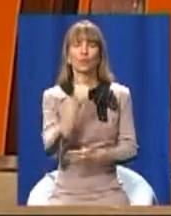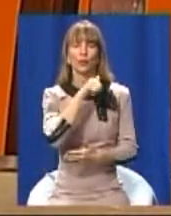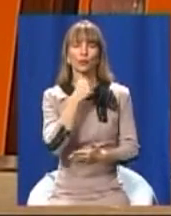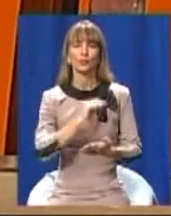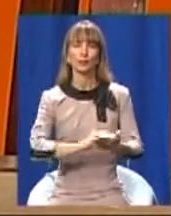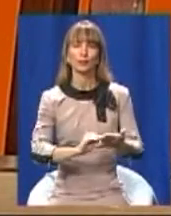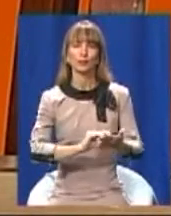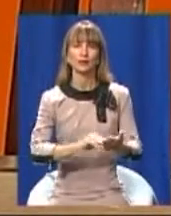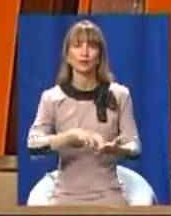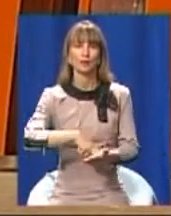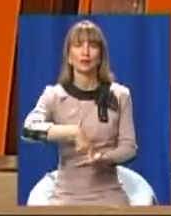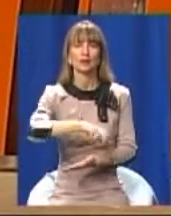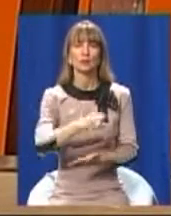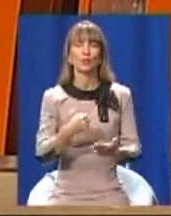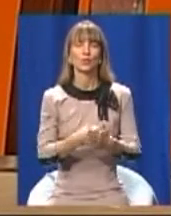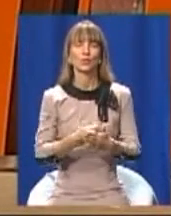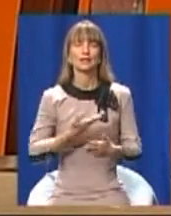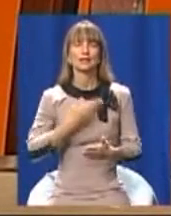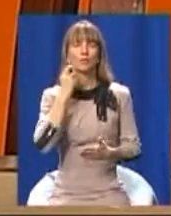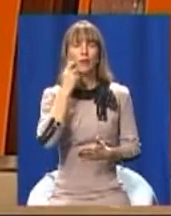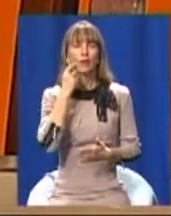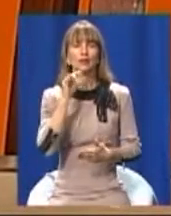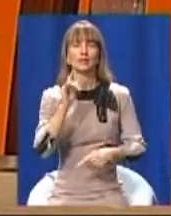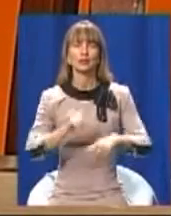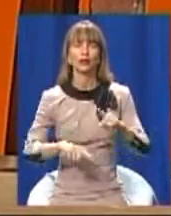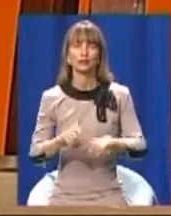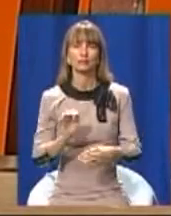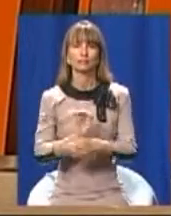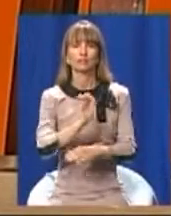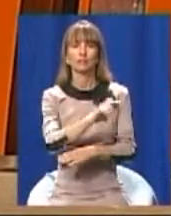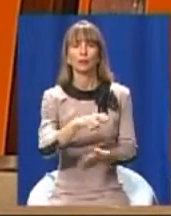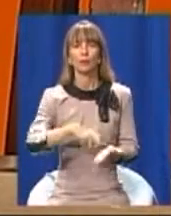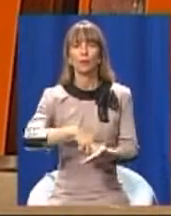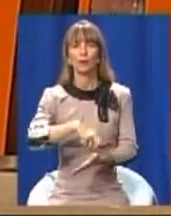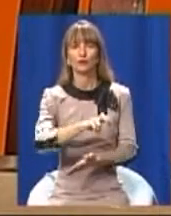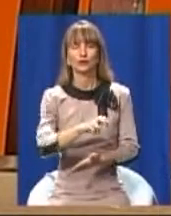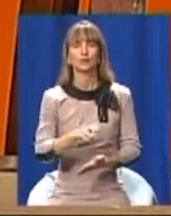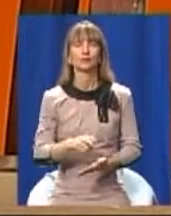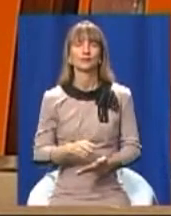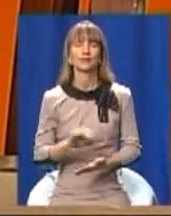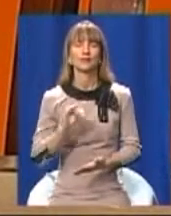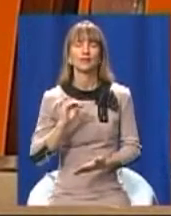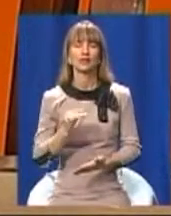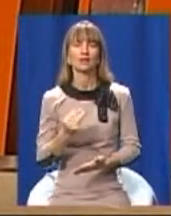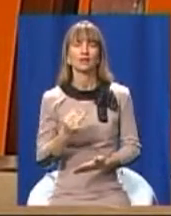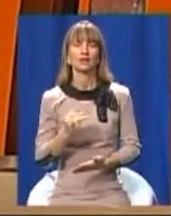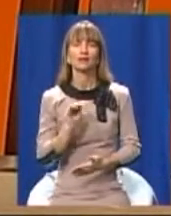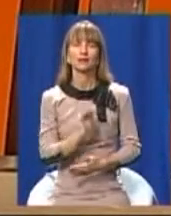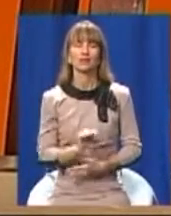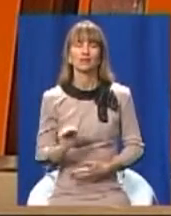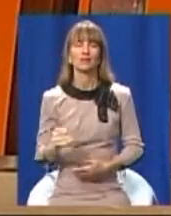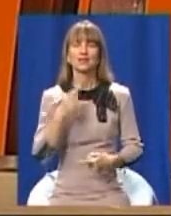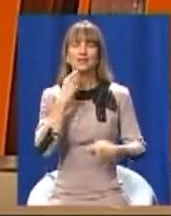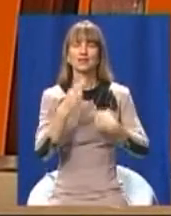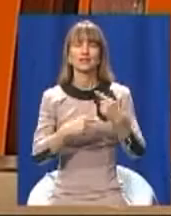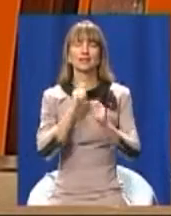пишуть листівки до Діда Мороза. І батьки їх відправляють по пошті. І дітям